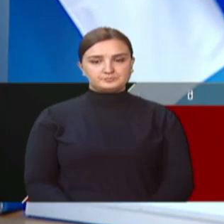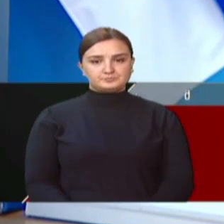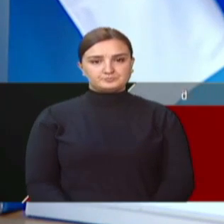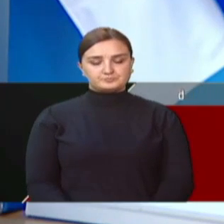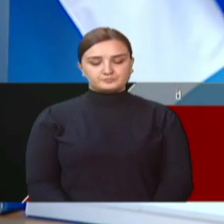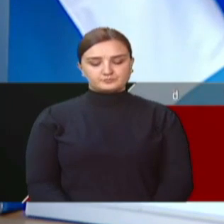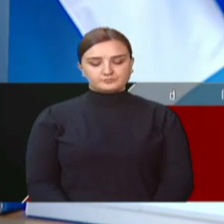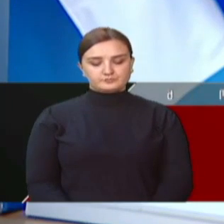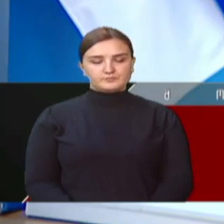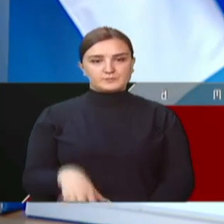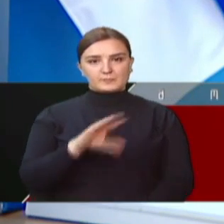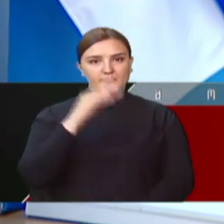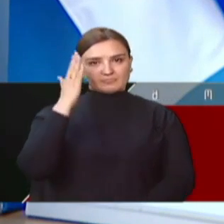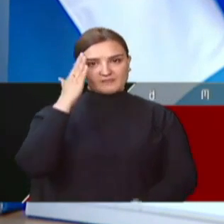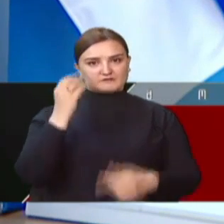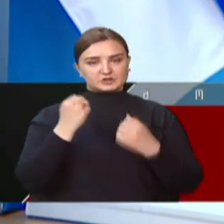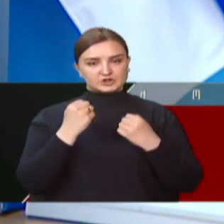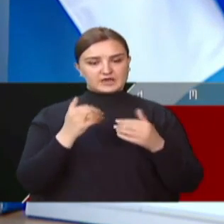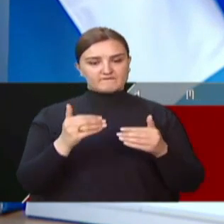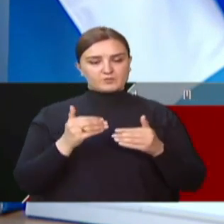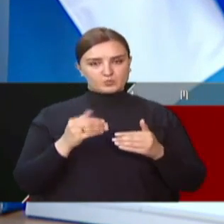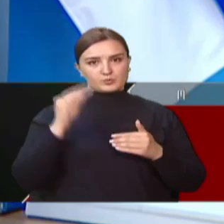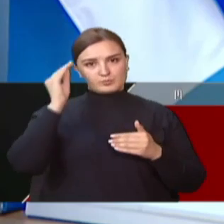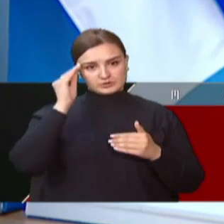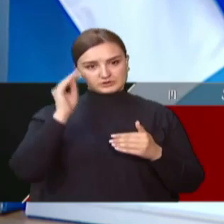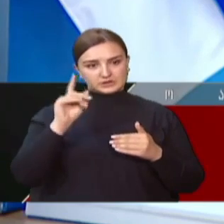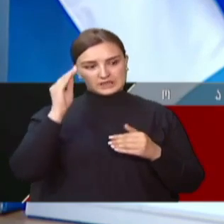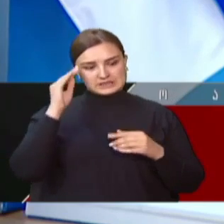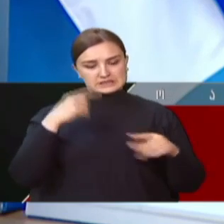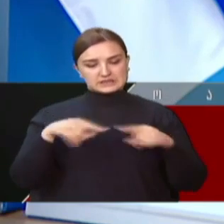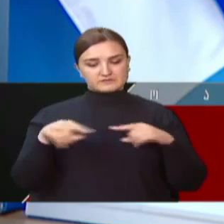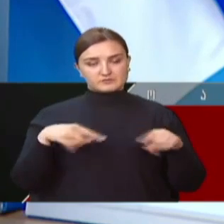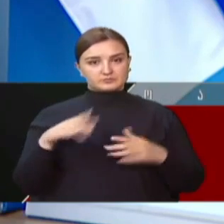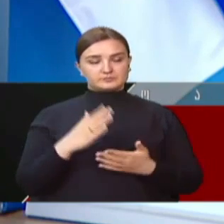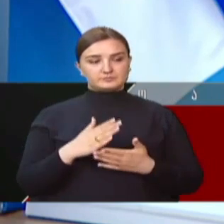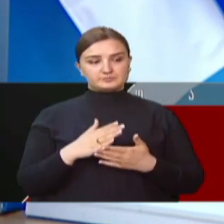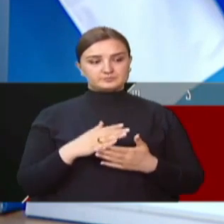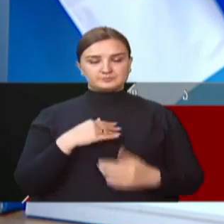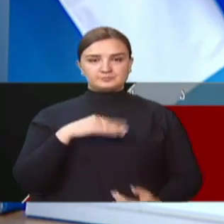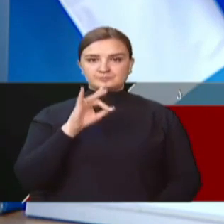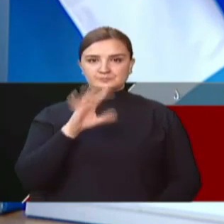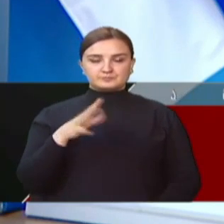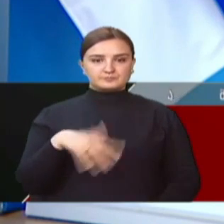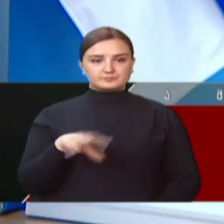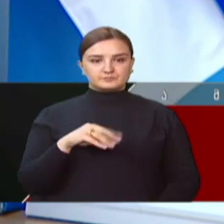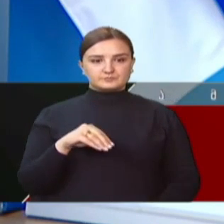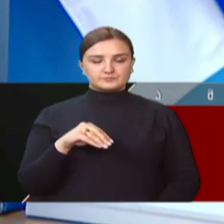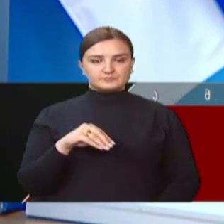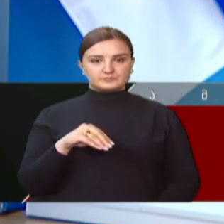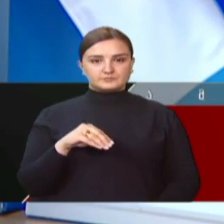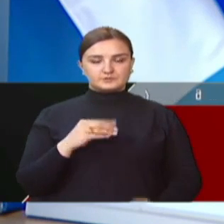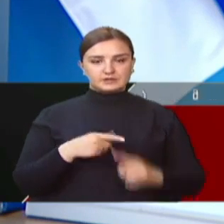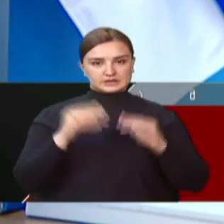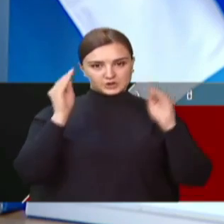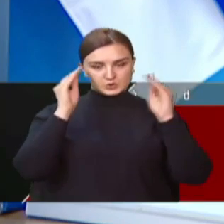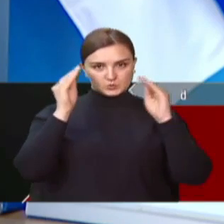თავშეკავებული პოზიცია გვაქვს თუნდაც იმ საკითხებზე, რომელიც აზრთა სხვადასხვაობის საგანია და არ ვაპირებთ, რა თქმა უნდა, რომ ეს